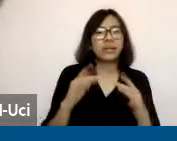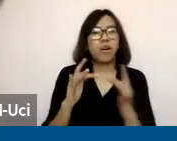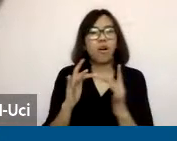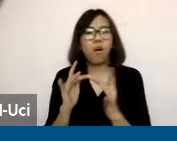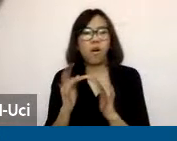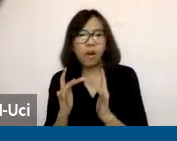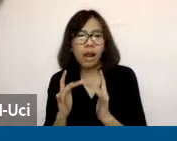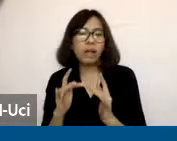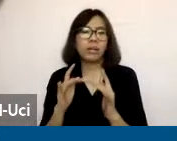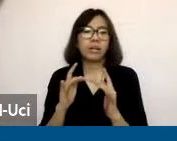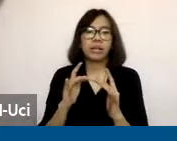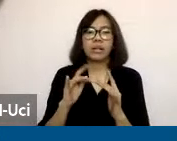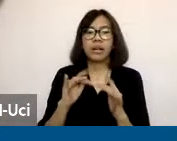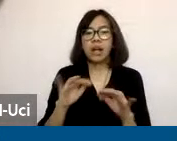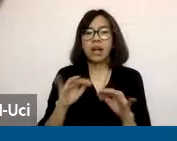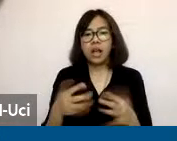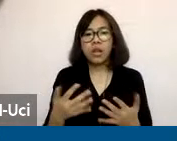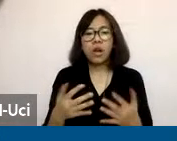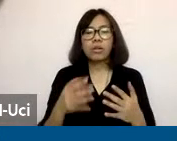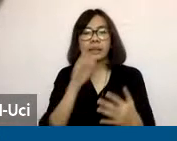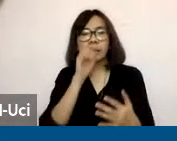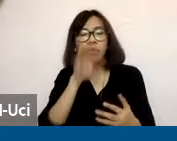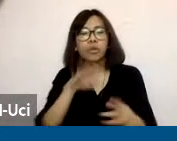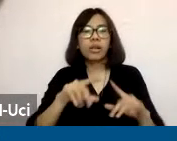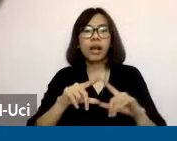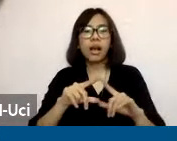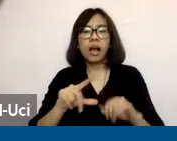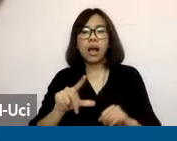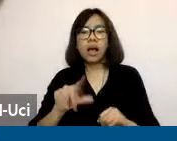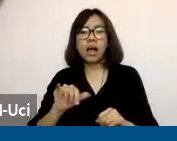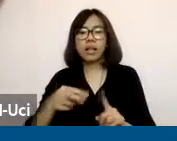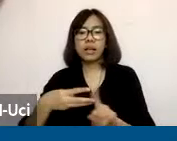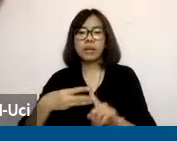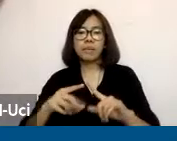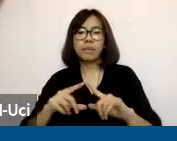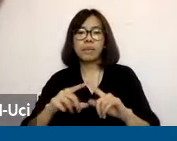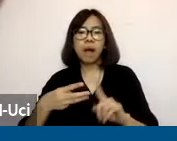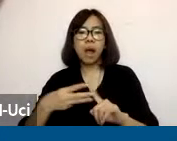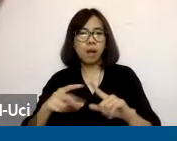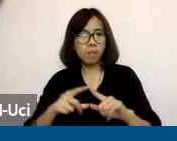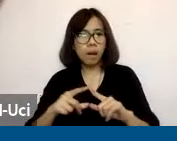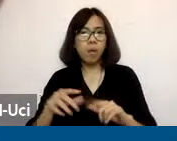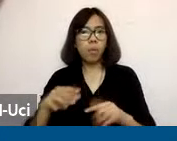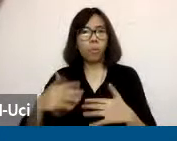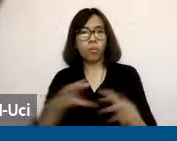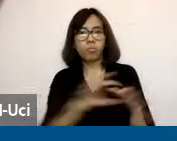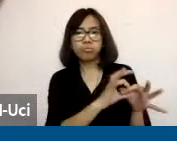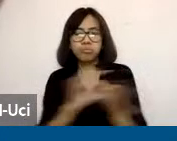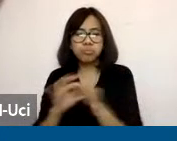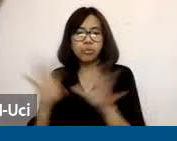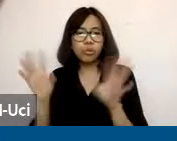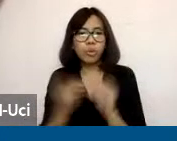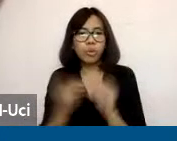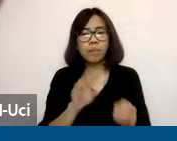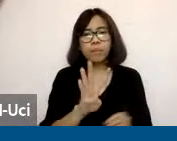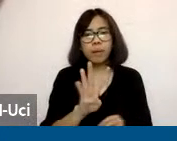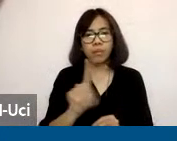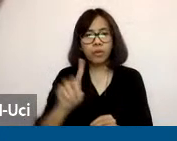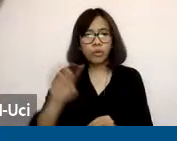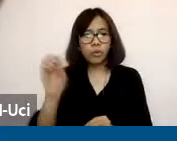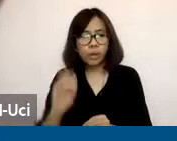namanya marketplace Alibaba nah selain Cina ternyata juga kita banyak bersinggungan